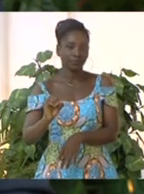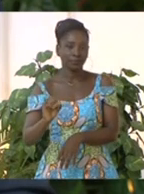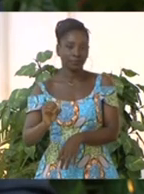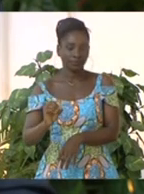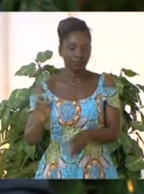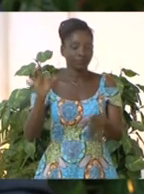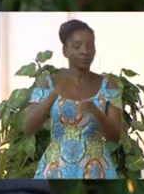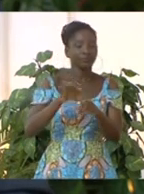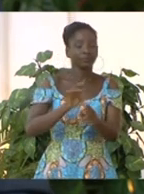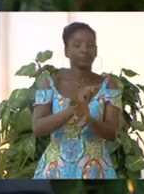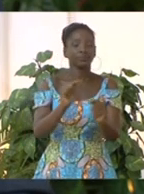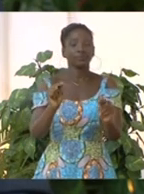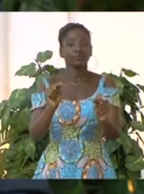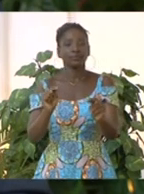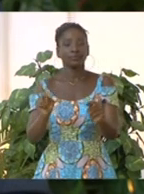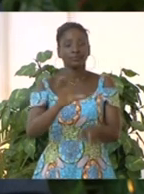Bulletin nul,